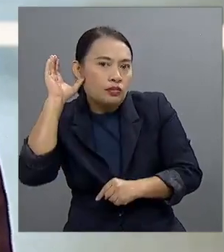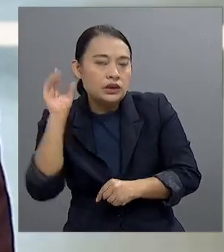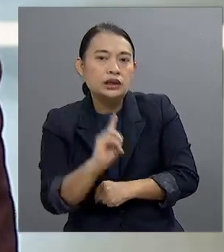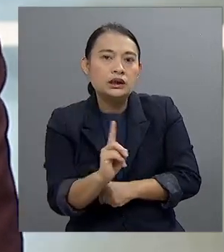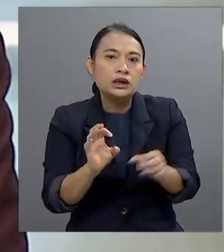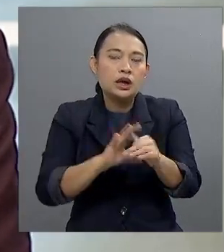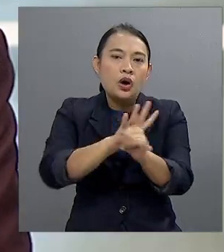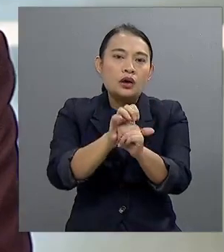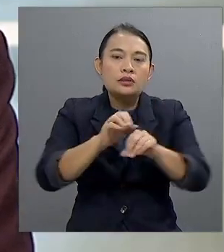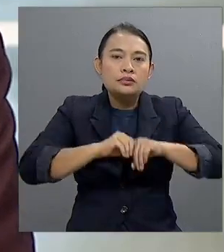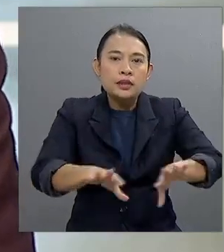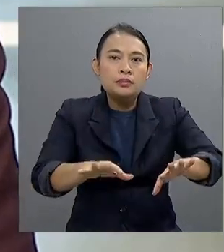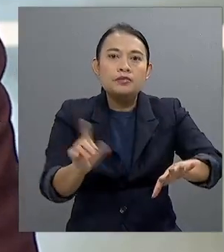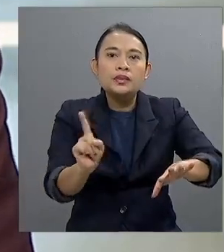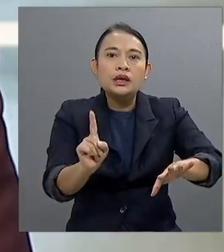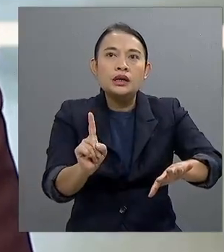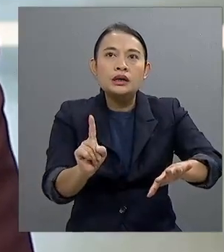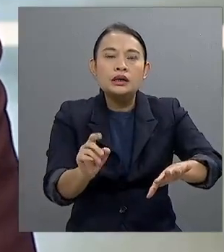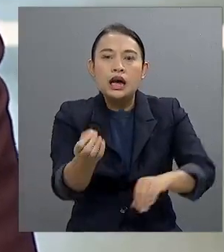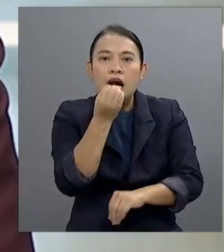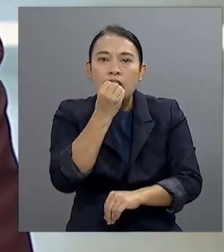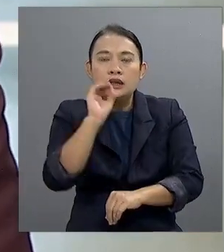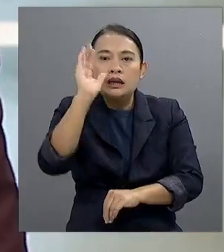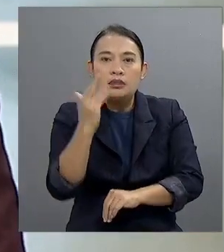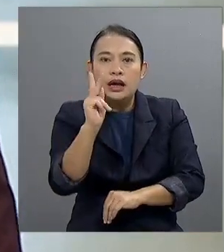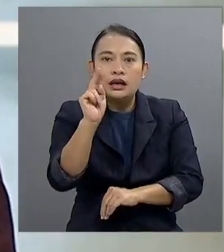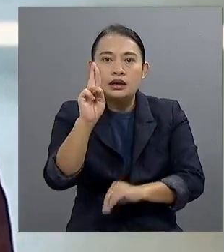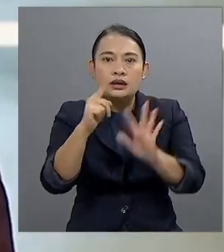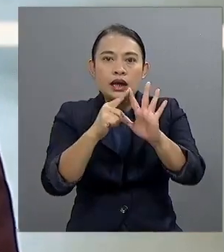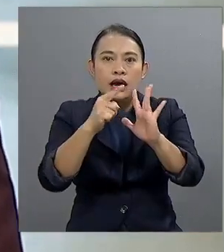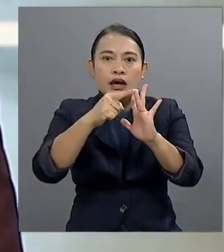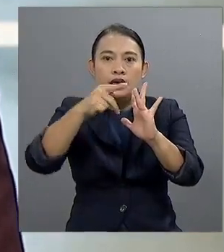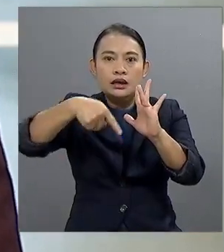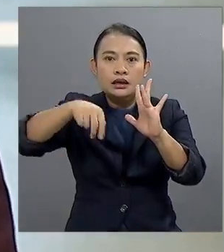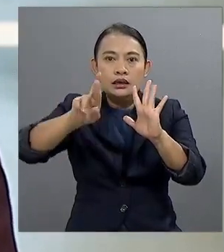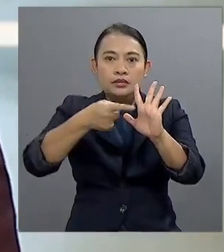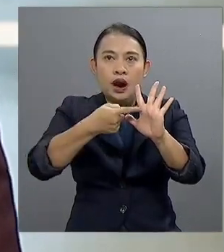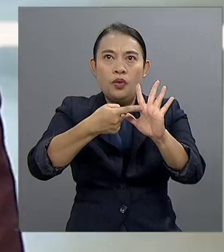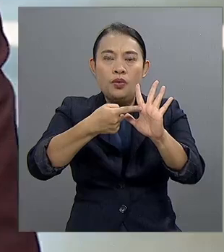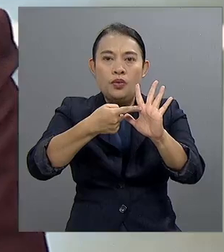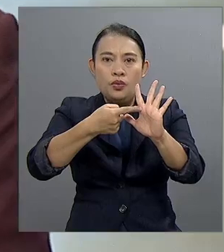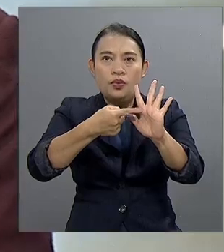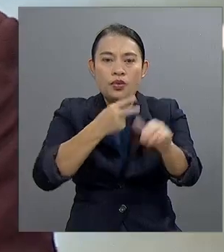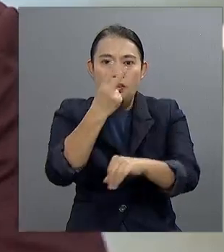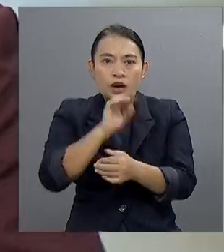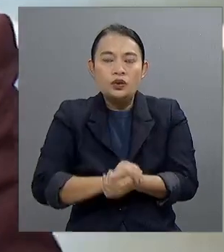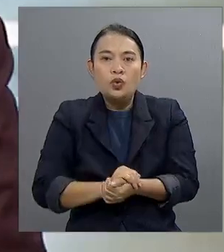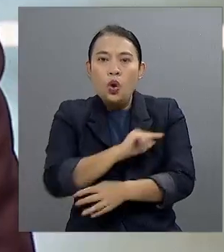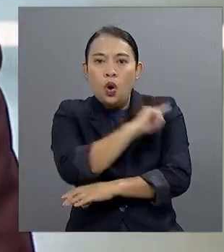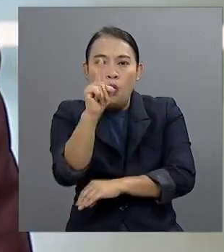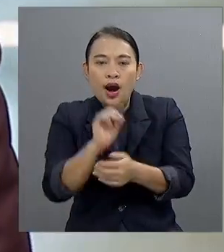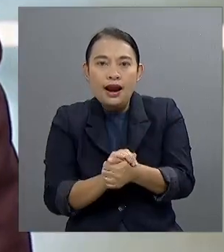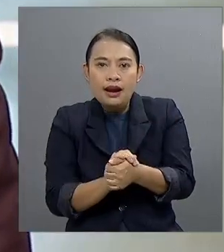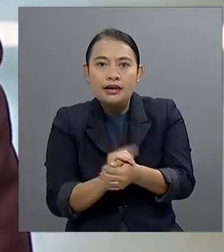กนะครับเรื่องของการกินใบกะเพราแล้วที่สำคัญคือเป็นใบกะเพราสดคุณท็อปคุณผู้ชมครับวันละครึ่งขีดบอกว่าสามารถจะสร้